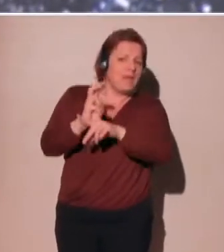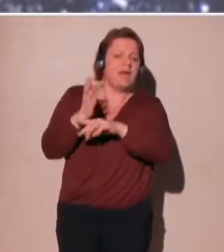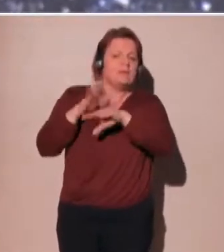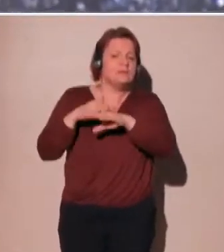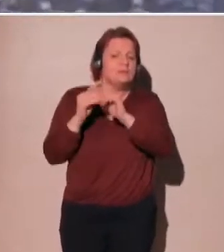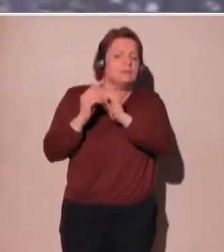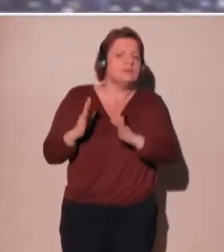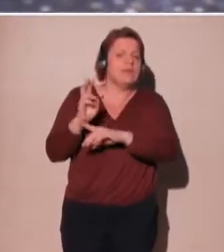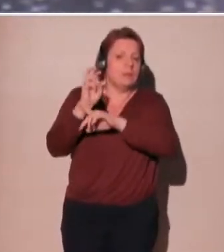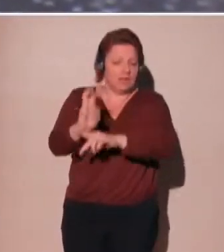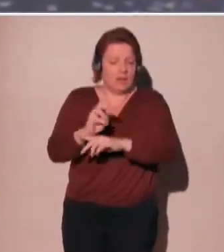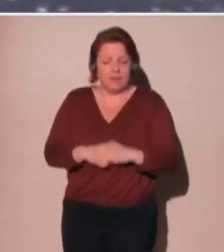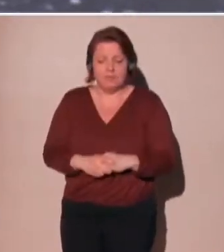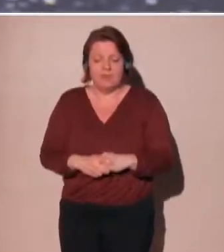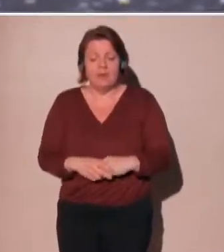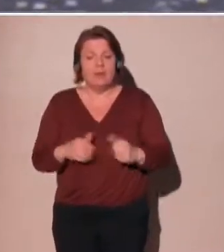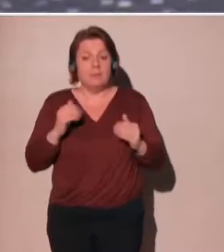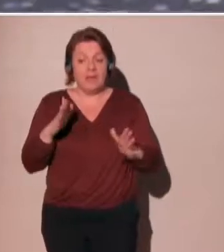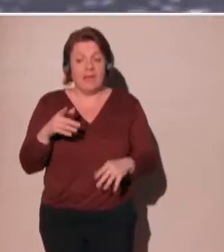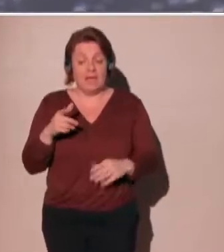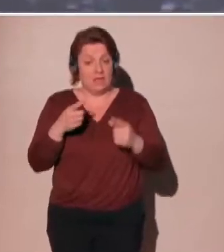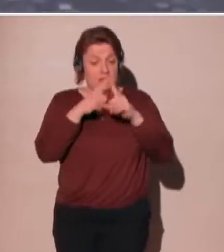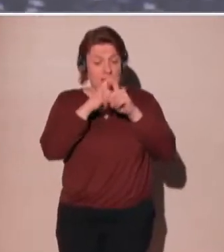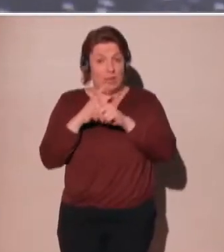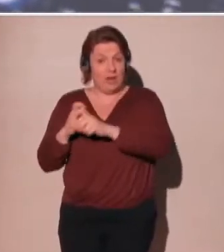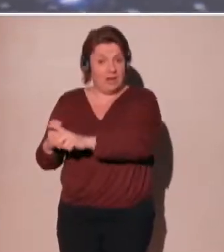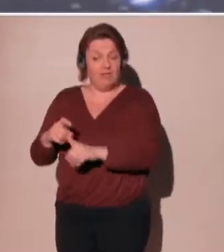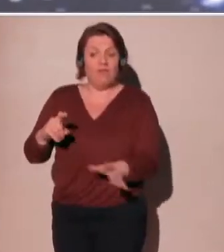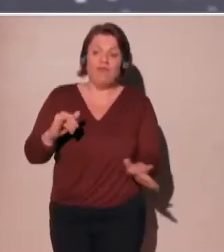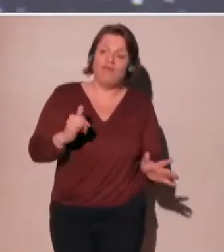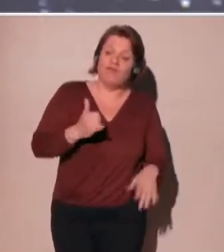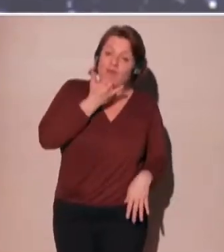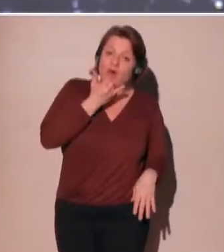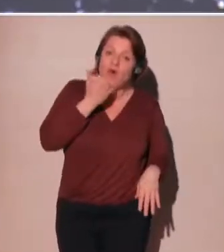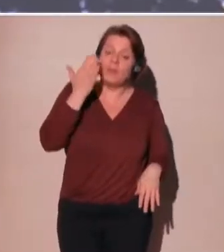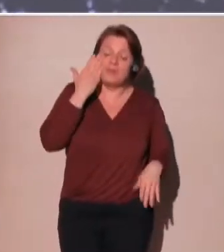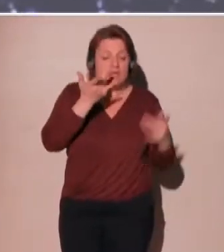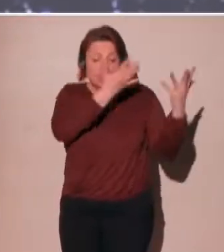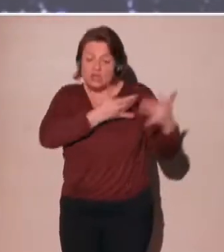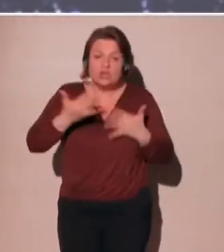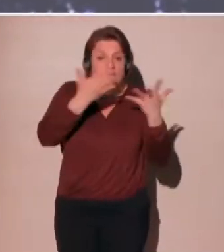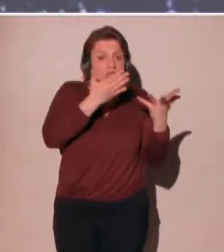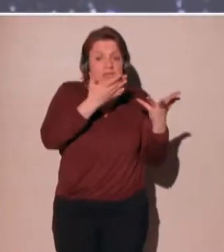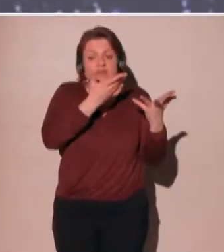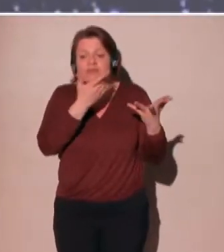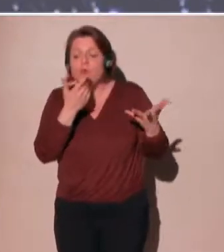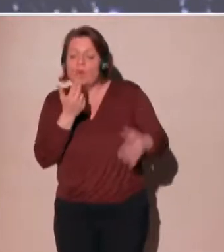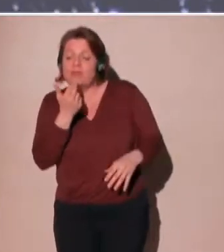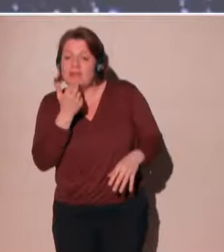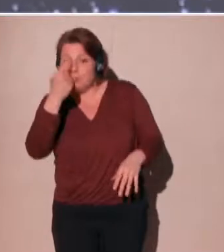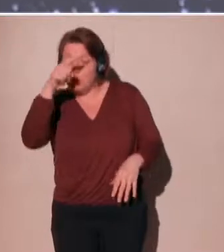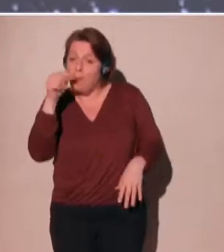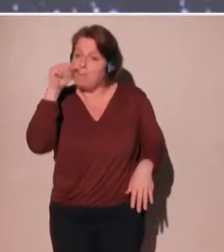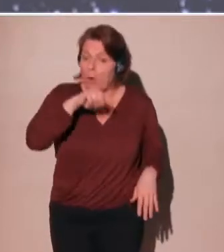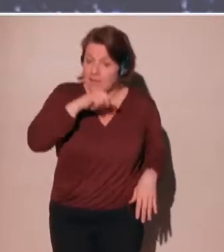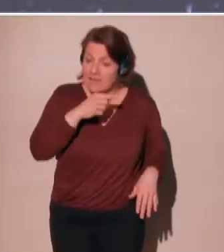sont faux à partir du moment où il y a d'autres incitations. Si on ment en utilisant les chiffres. Et c'est ce qui s'est passé. Et le mensonge a